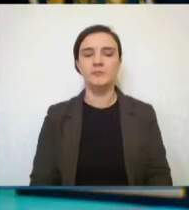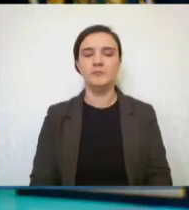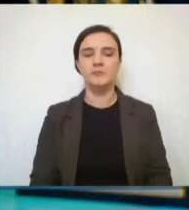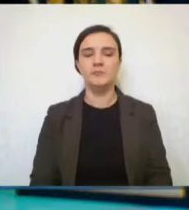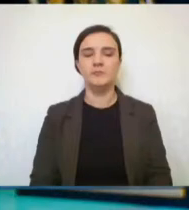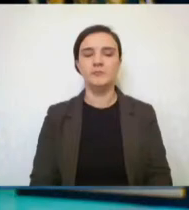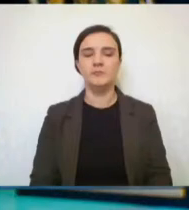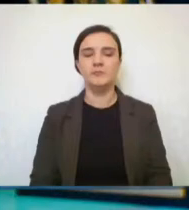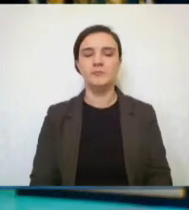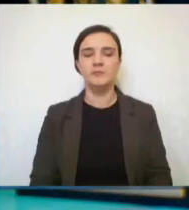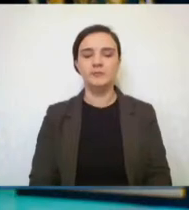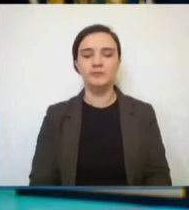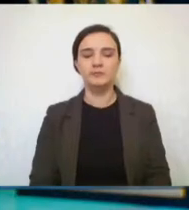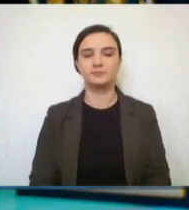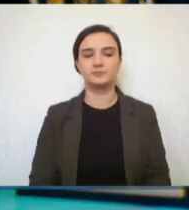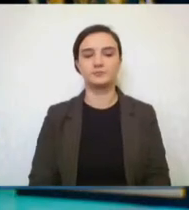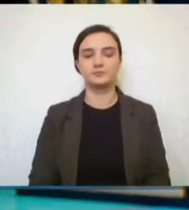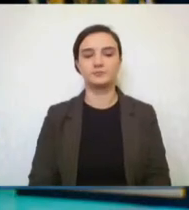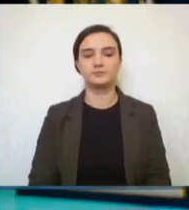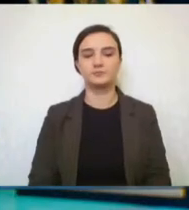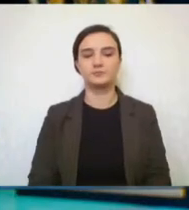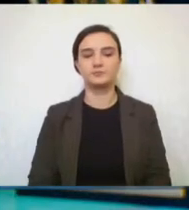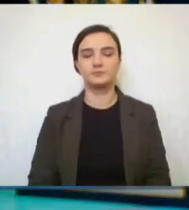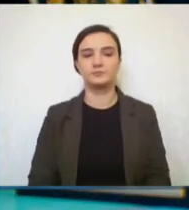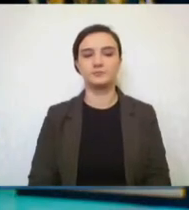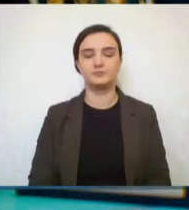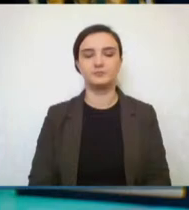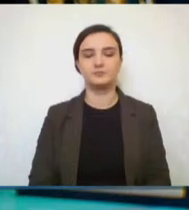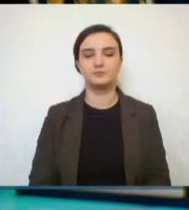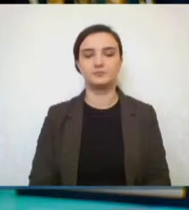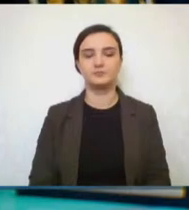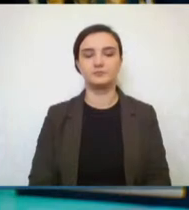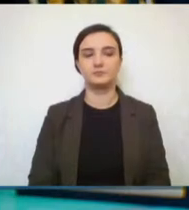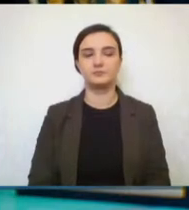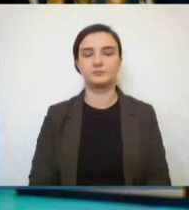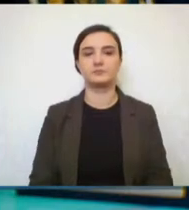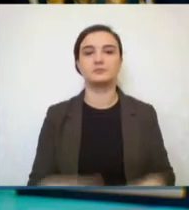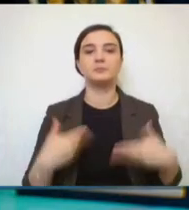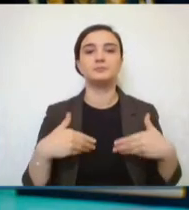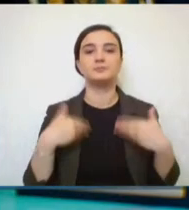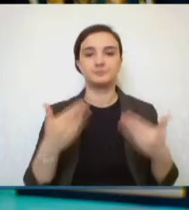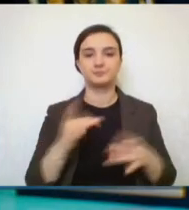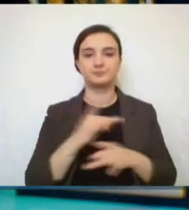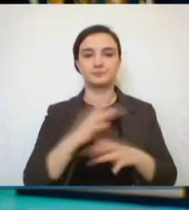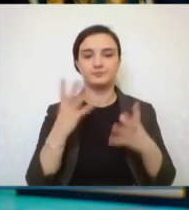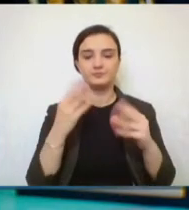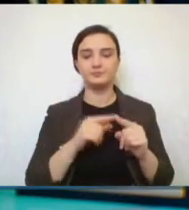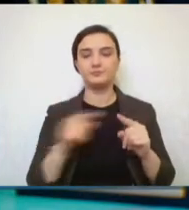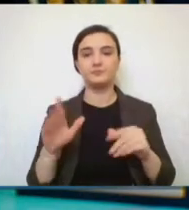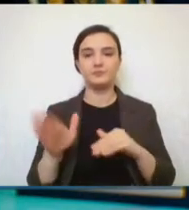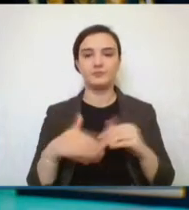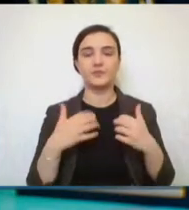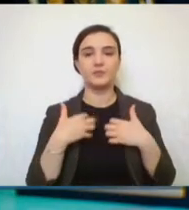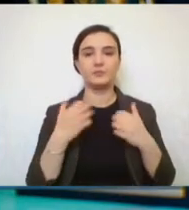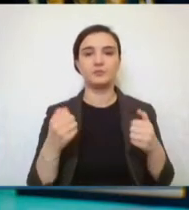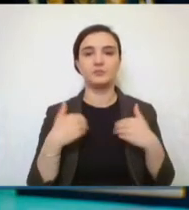გილოცავთ გასულ დღესასწაულებს, პირველ რიგში ჯანმრთელობას გისურვებ და იმედი მაქვს რომ ეს